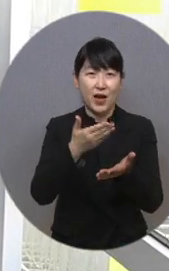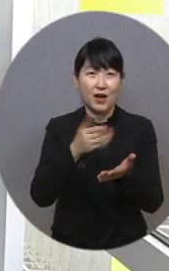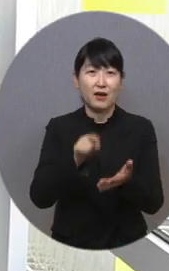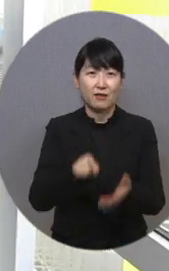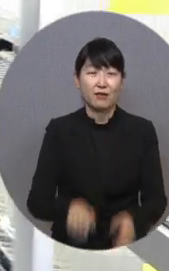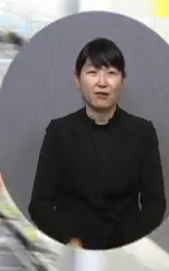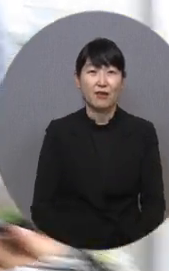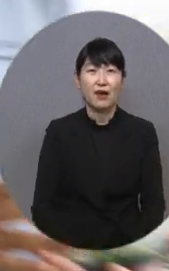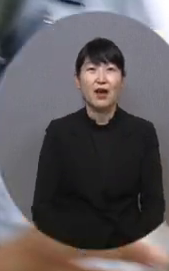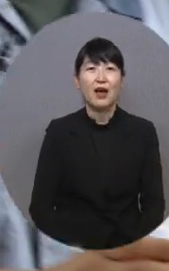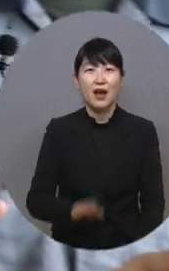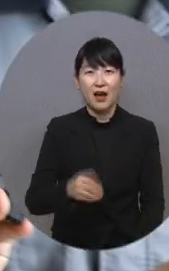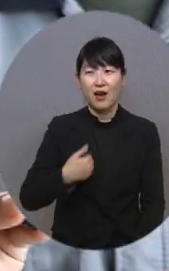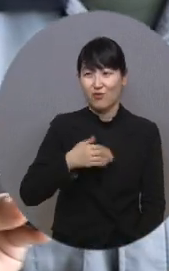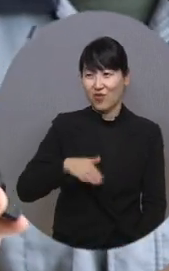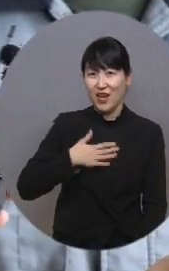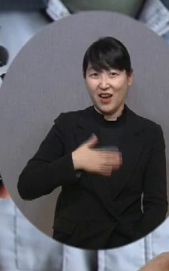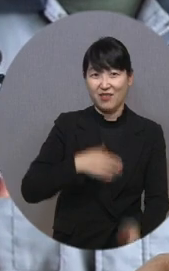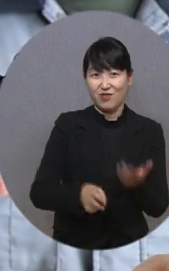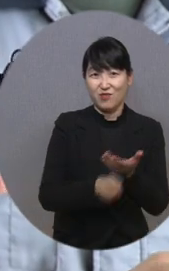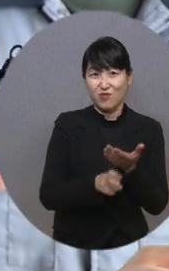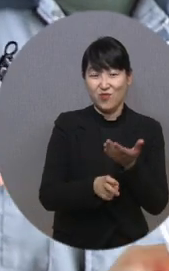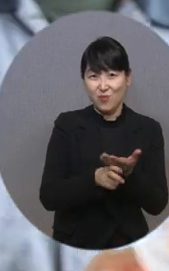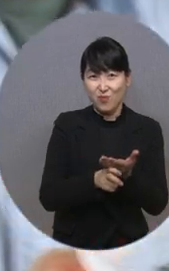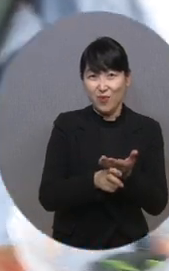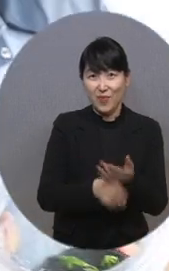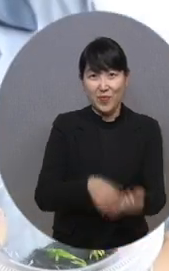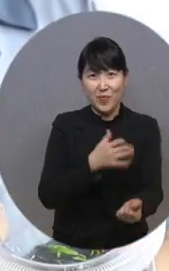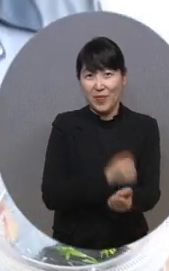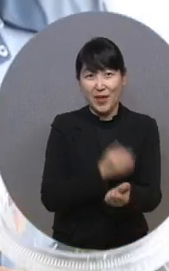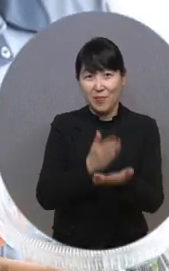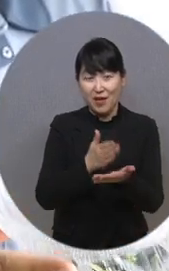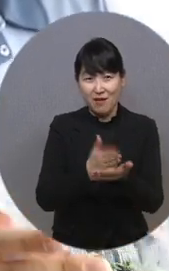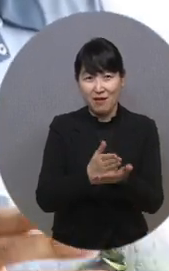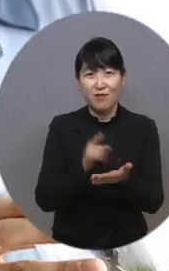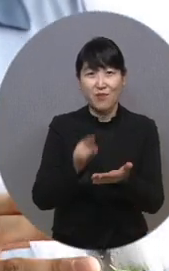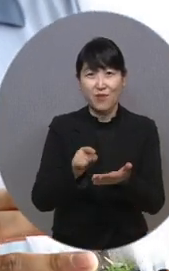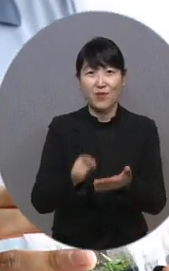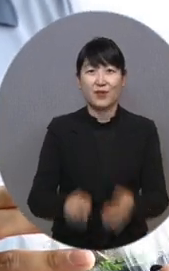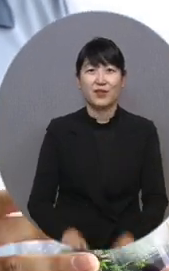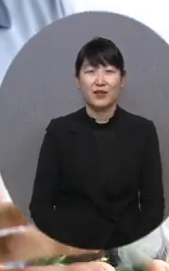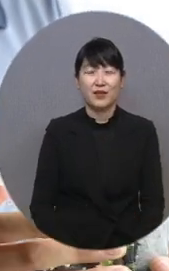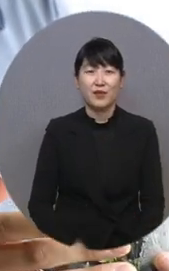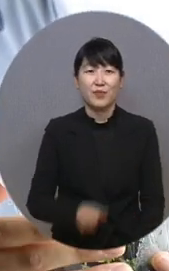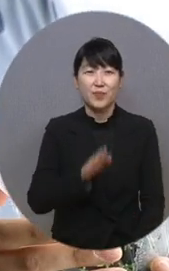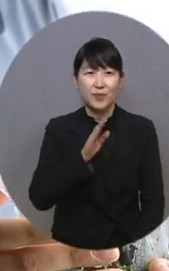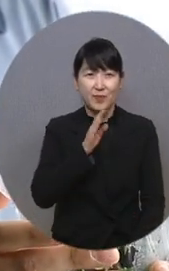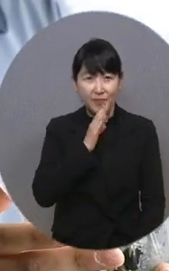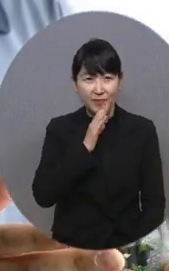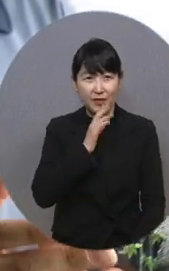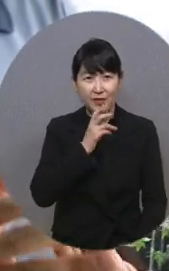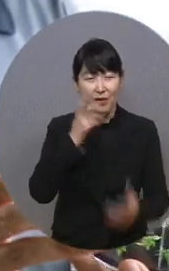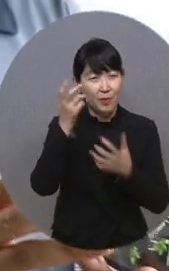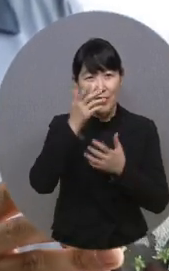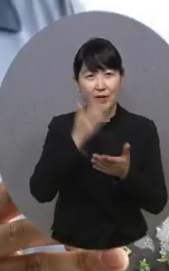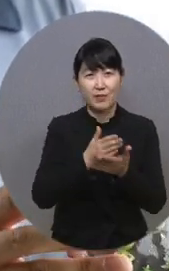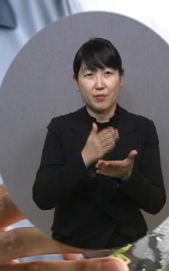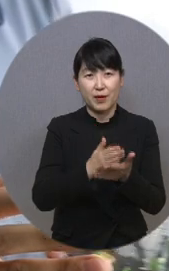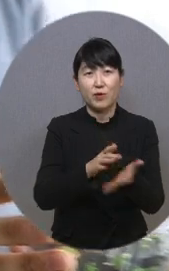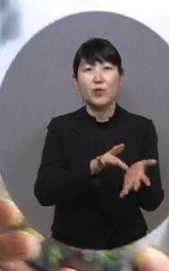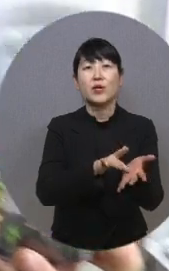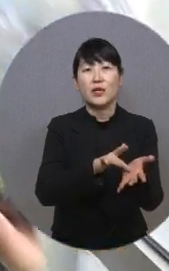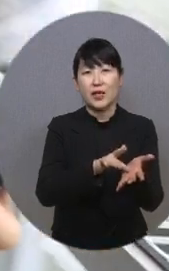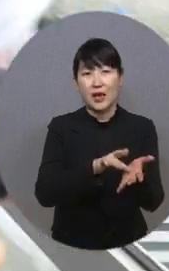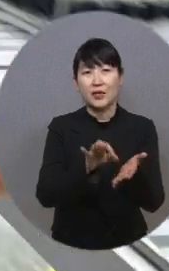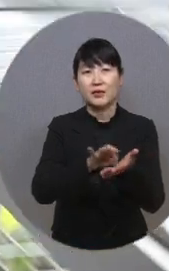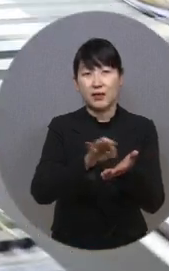그러면은 우리가 알고 있는 그 불법적인 대마랑은 다른 네네. 대마라는 거죠? 네, 마약 성분이 없는 의약품으로 아... 의약품의 원료로 사용될